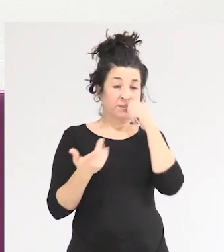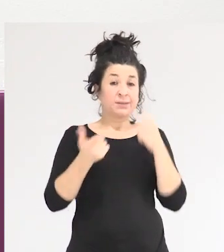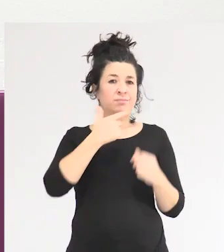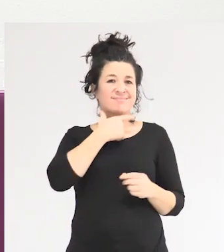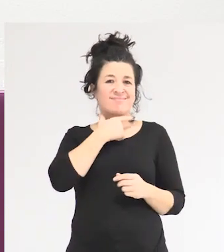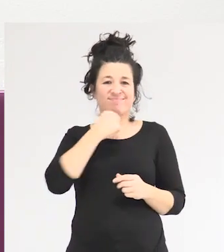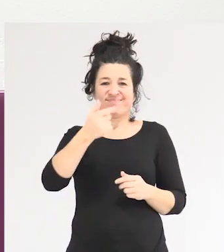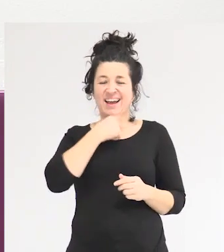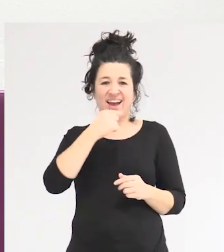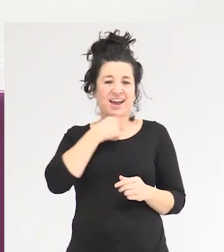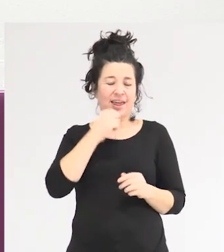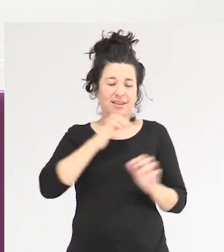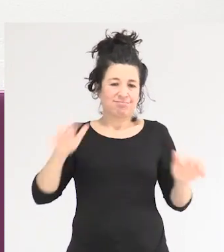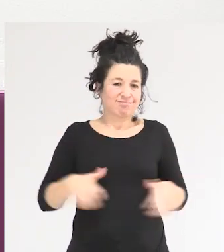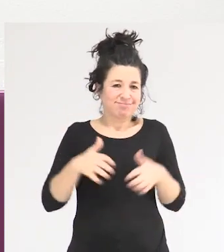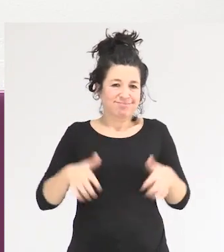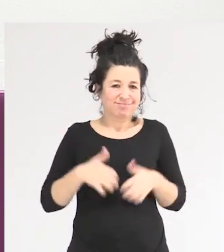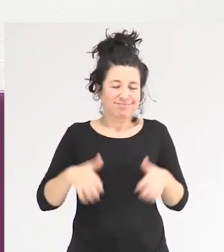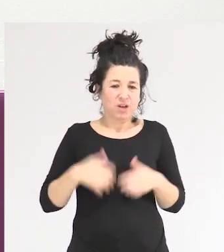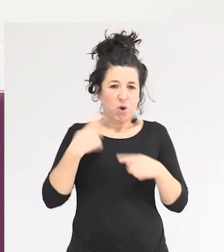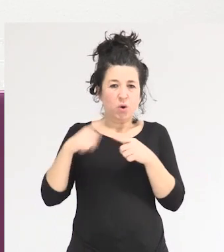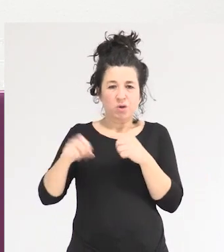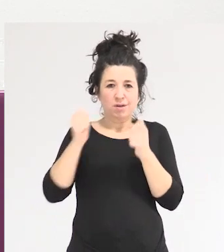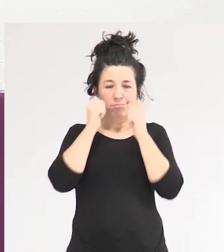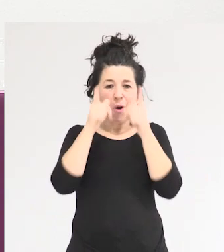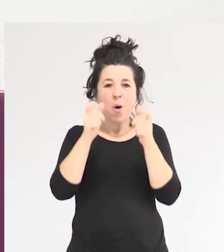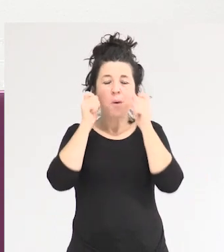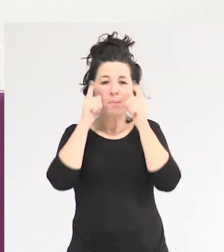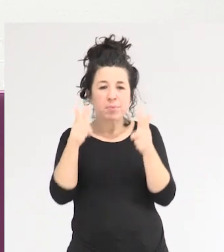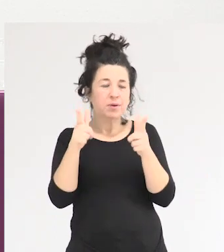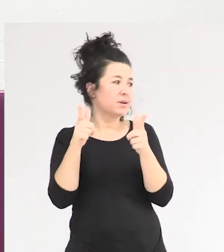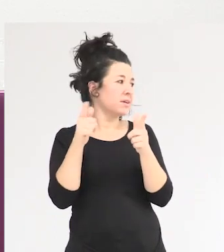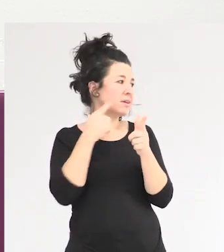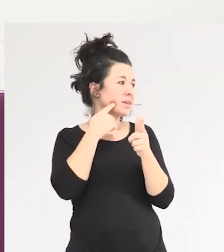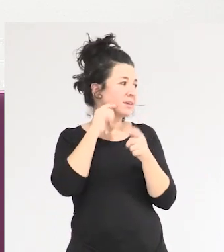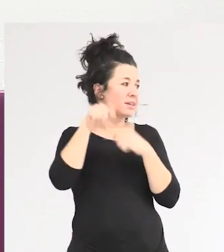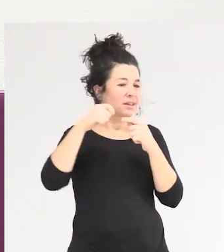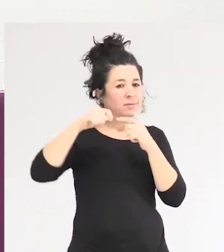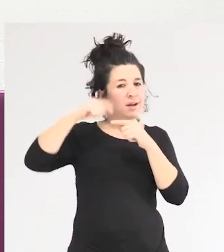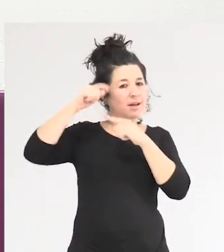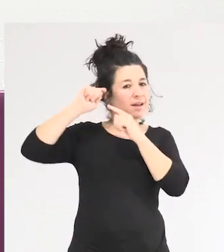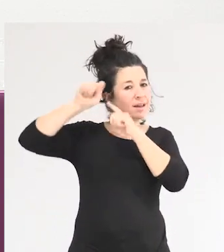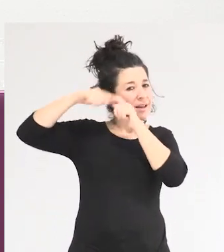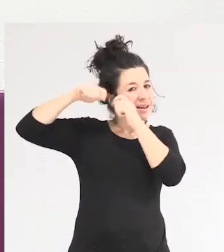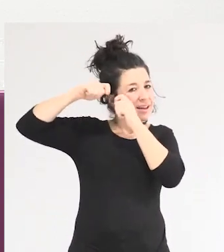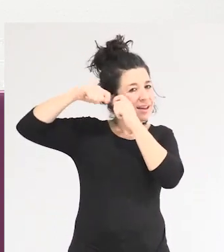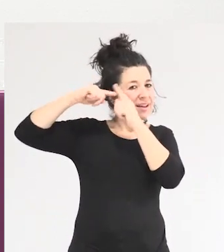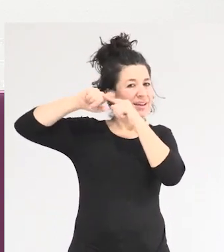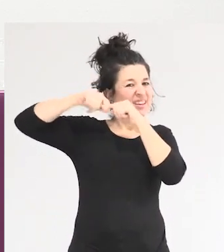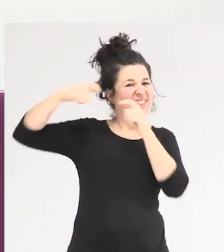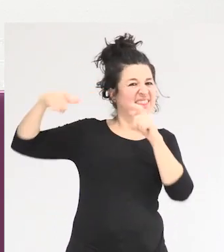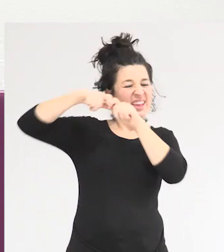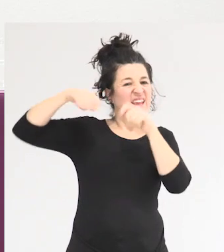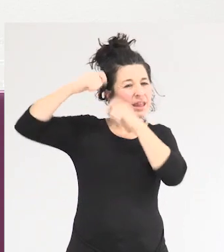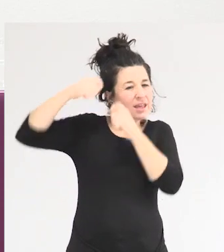kontatzen dituen gauzak, deskubritzen dituen gauzak, ez? Eta kontatzen du nola umeari olako tenazile batzukin ileak izkurtu behar dion, eta